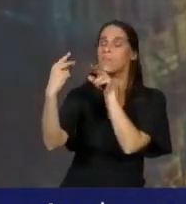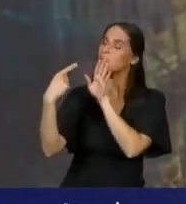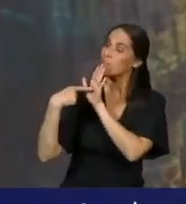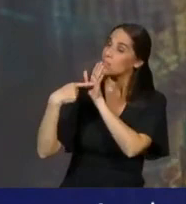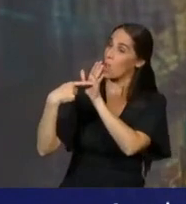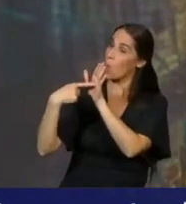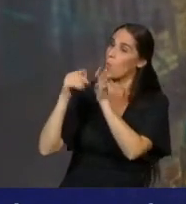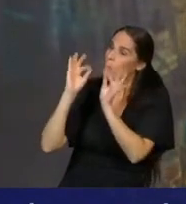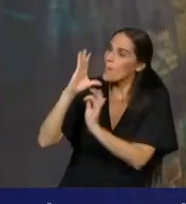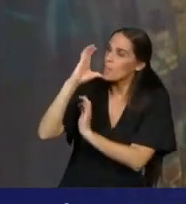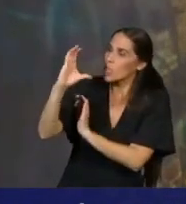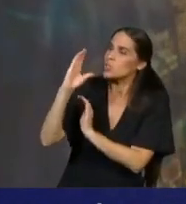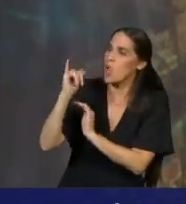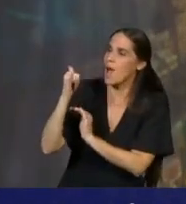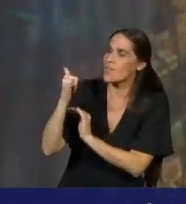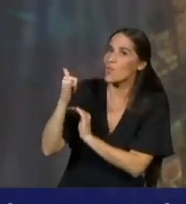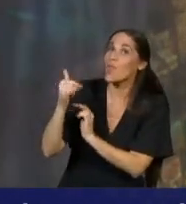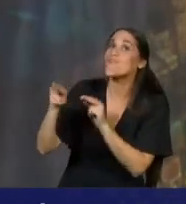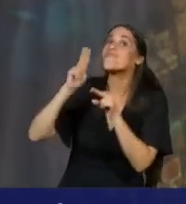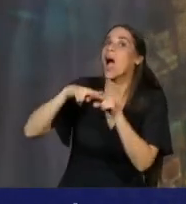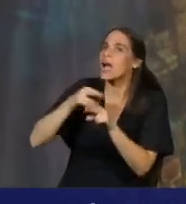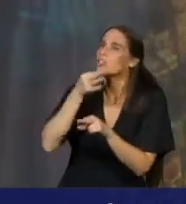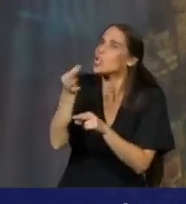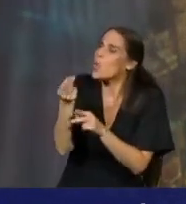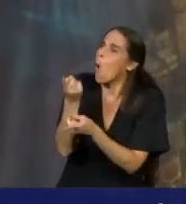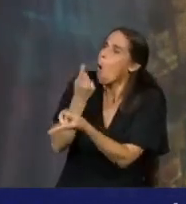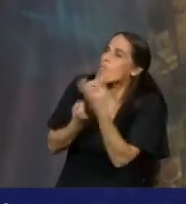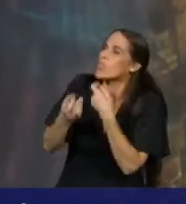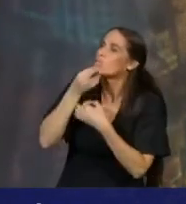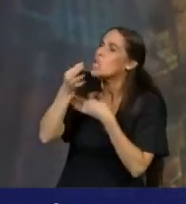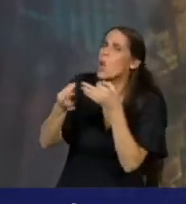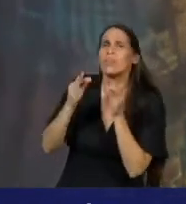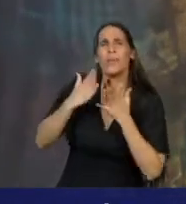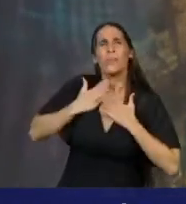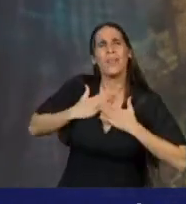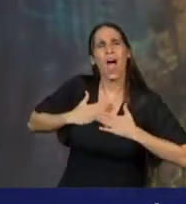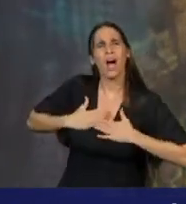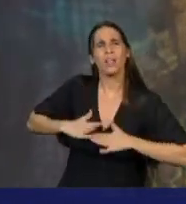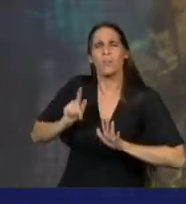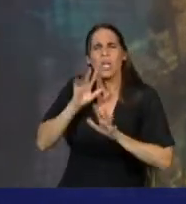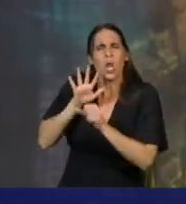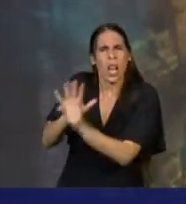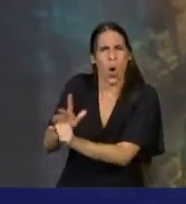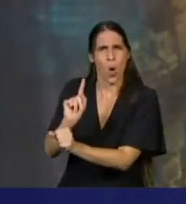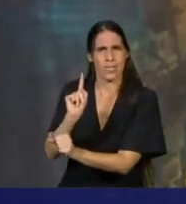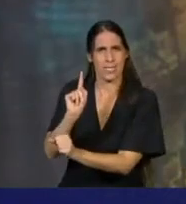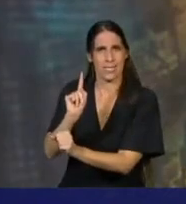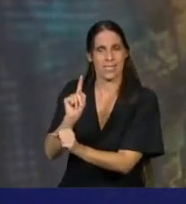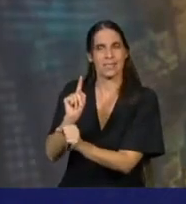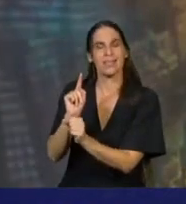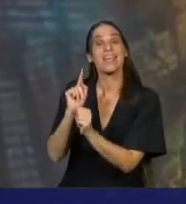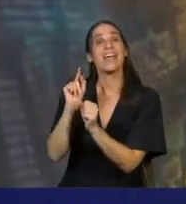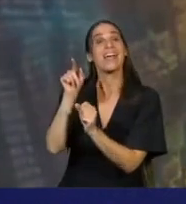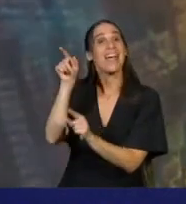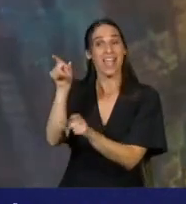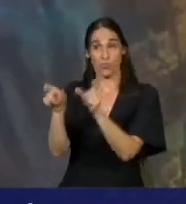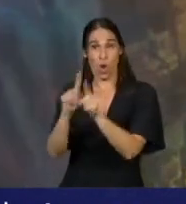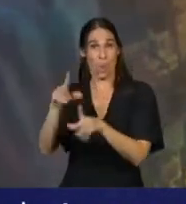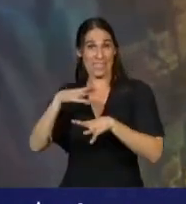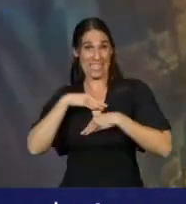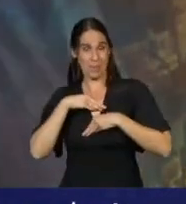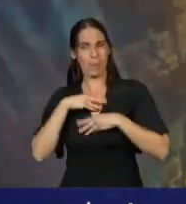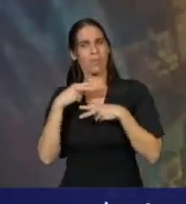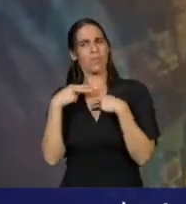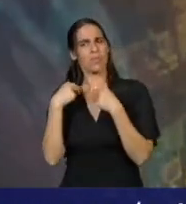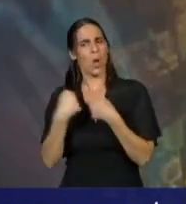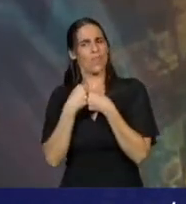להם שבאמת הקשבתם. ואז תשאלו אותם עוד שאלות, בנחת, בלי ללחוץ. תחזירו לאלה שלא מסכימים איתכם את